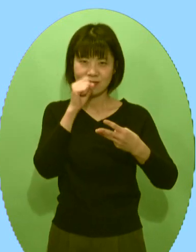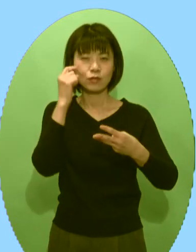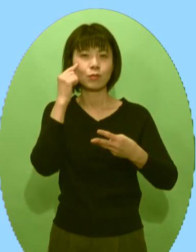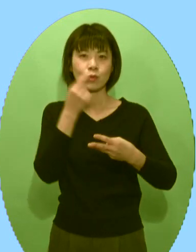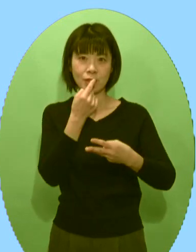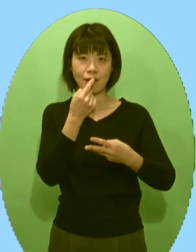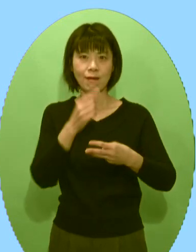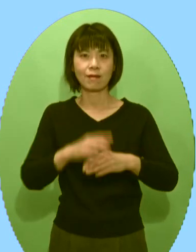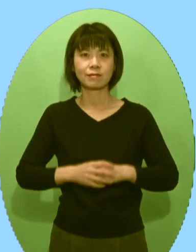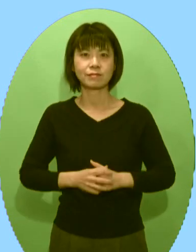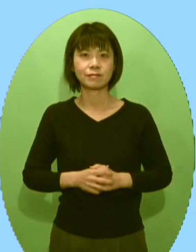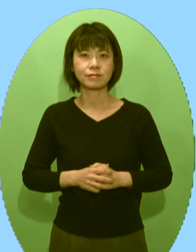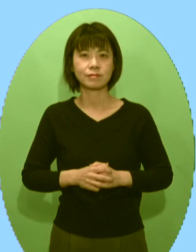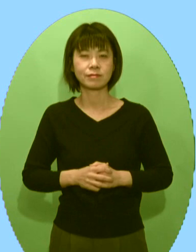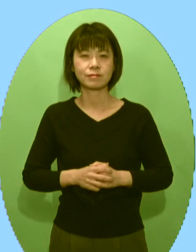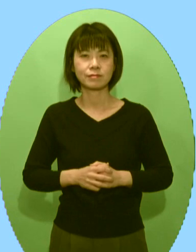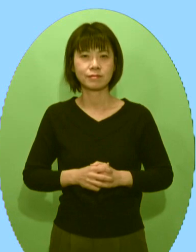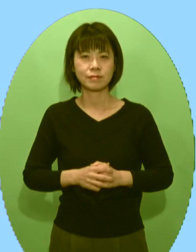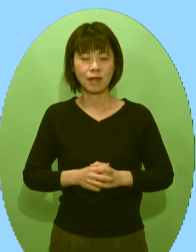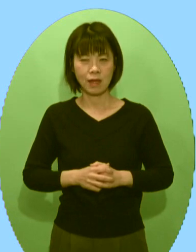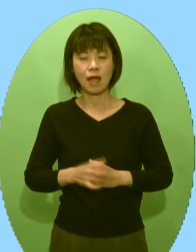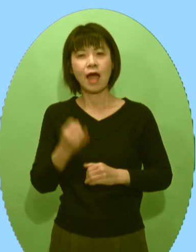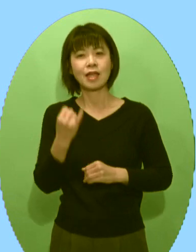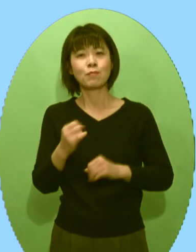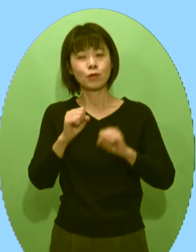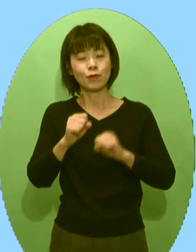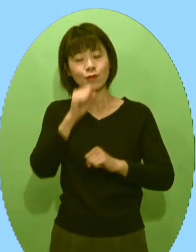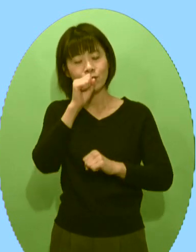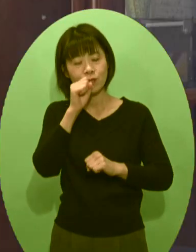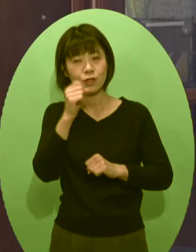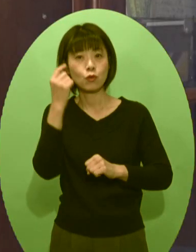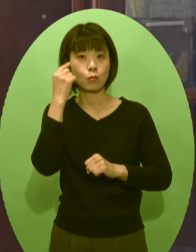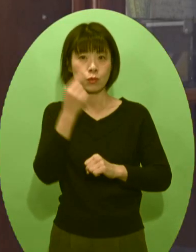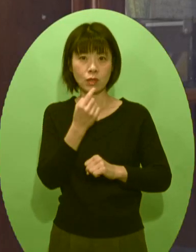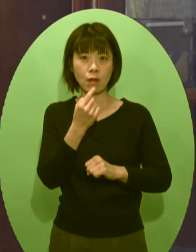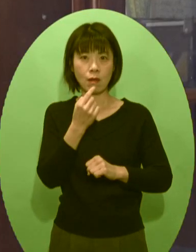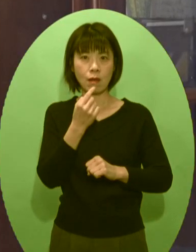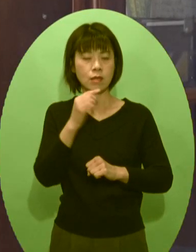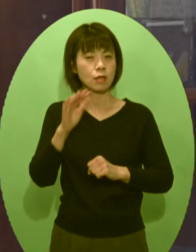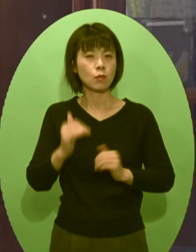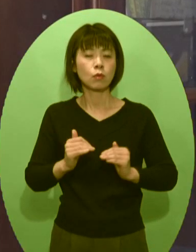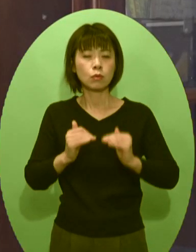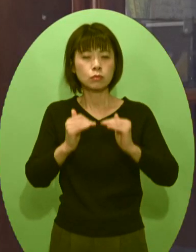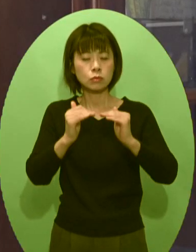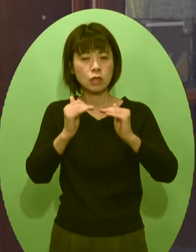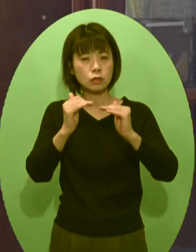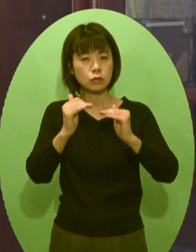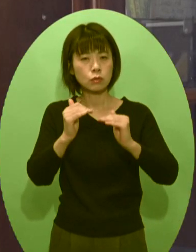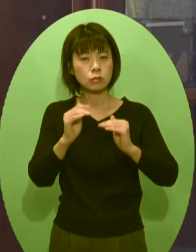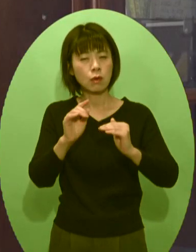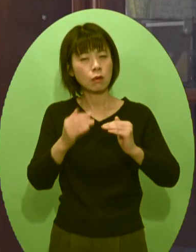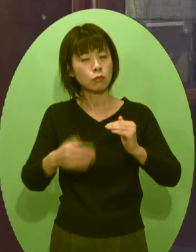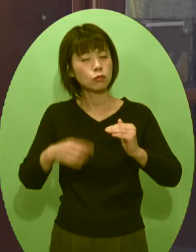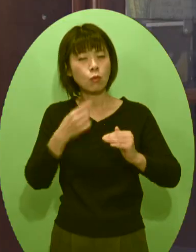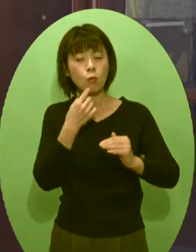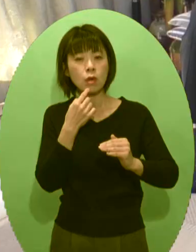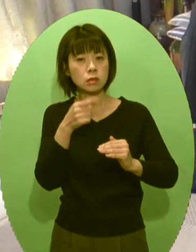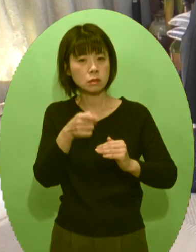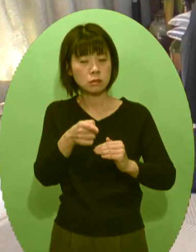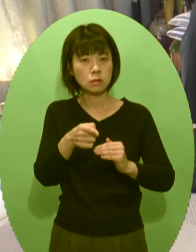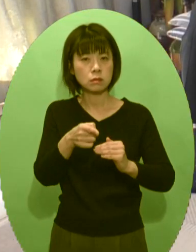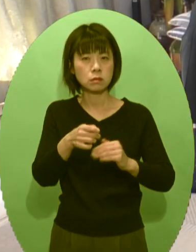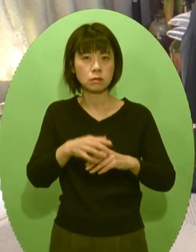思ってたんですよ。 僕たちも、あ、妹ができていいやと思ってたところが、途中からどうも成長がおかしいな